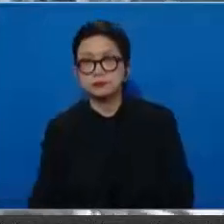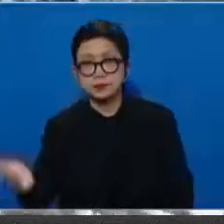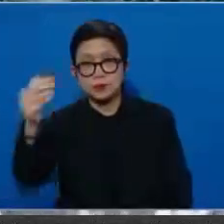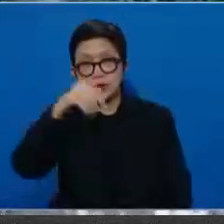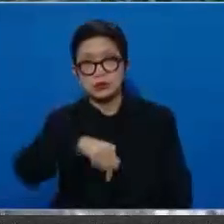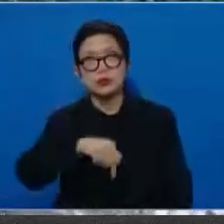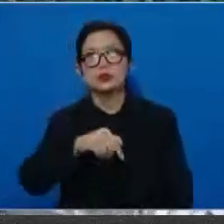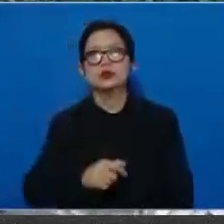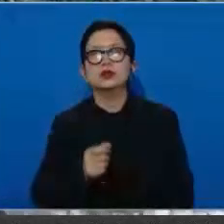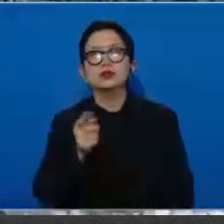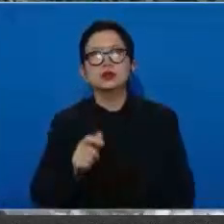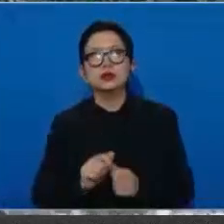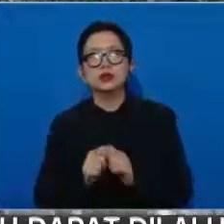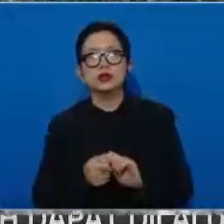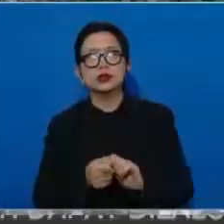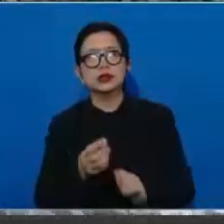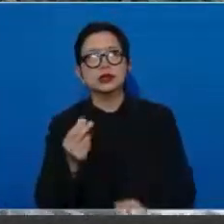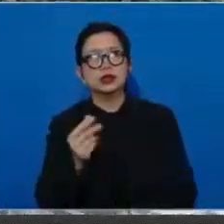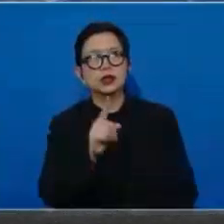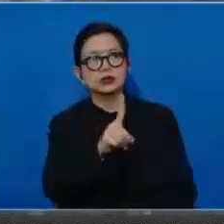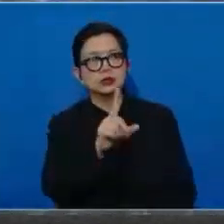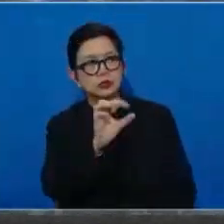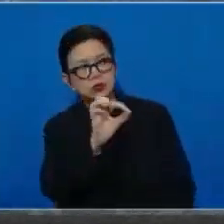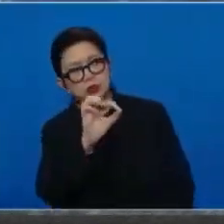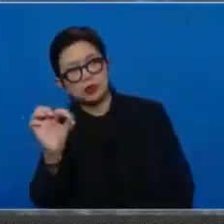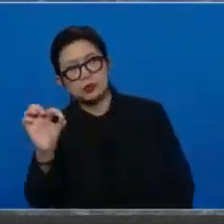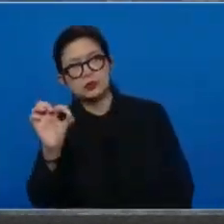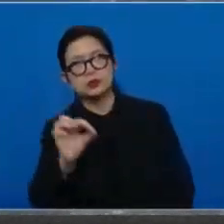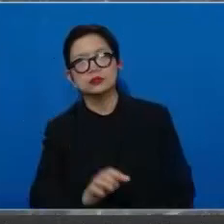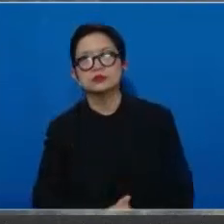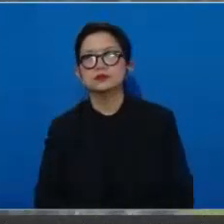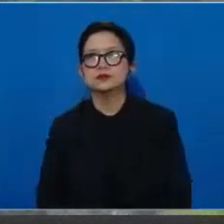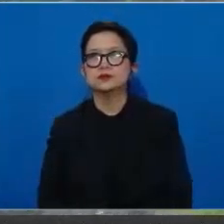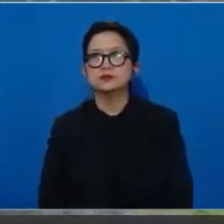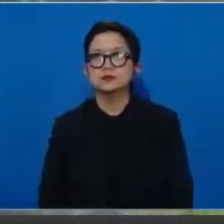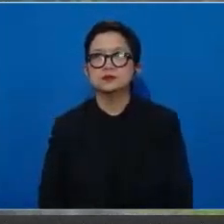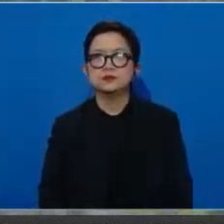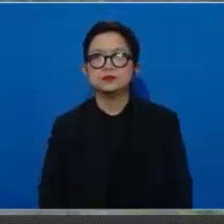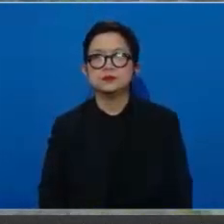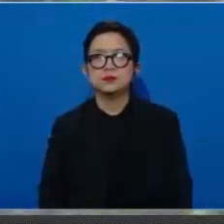membeli tiket masuk seharga Rp10.000. Tim Liputan CNN Indonesia.